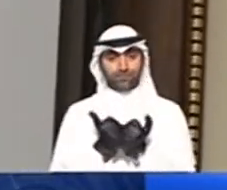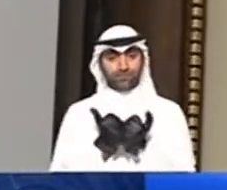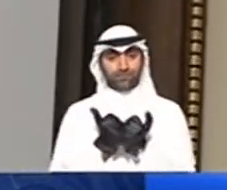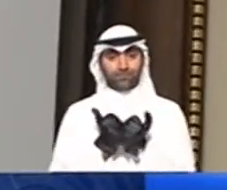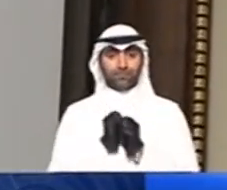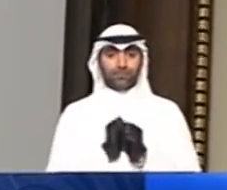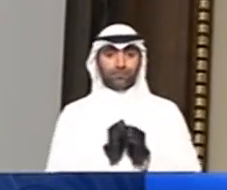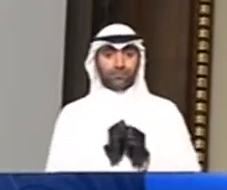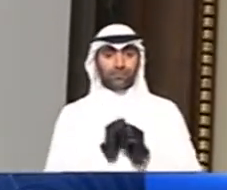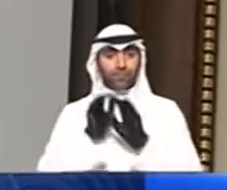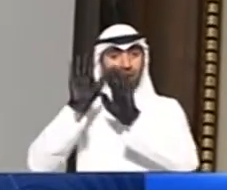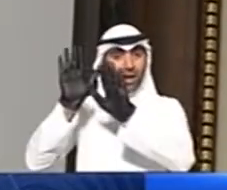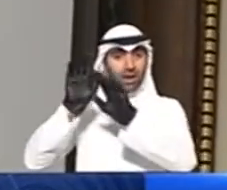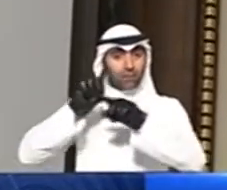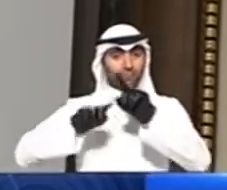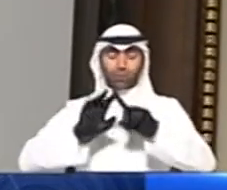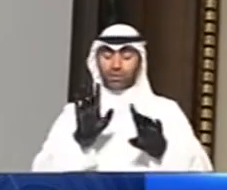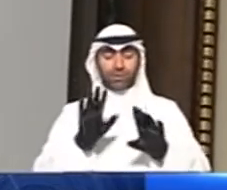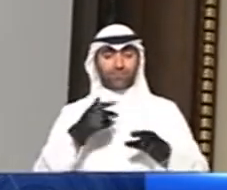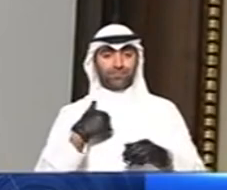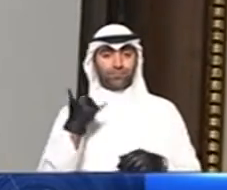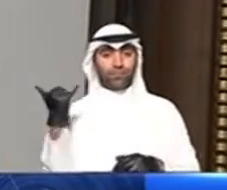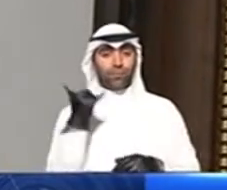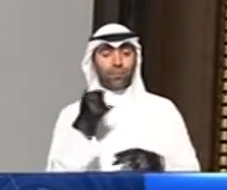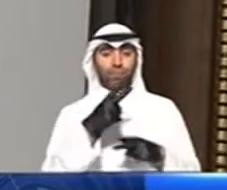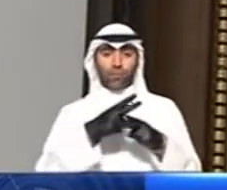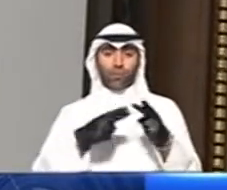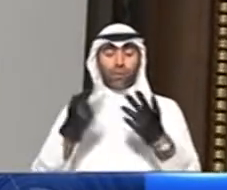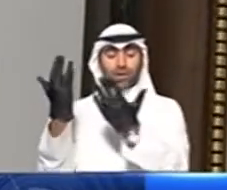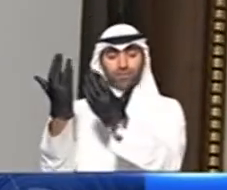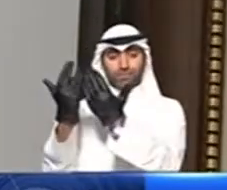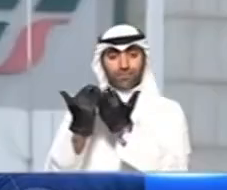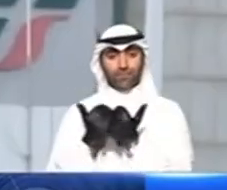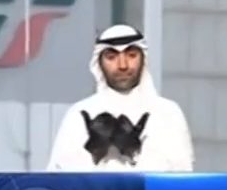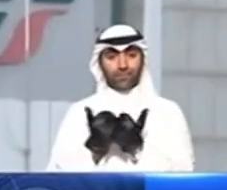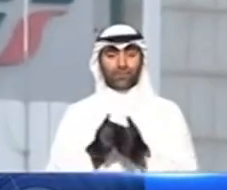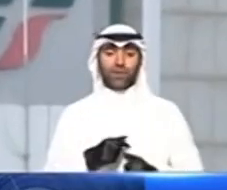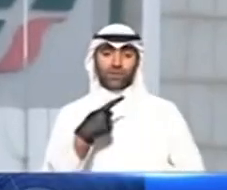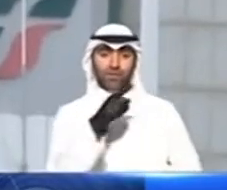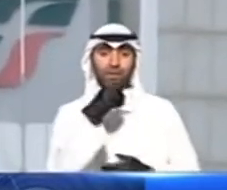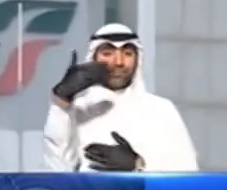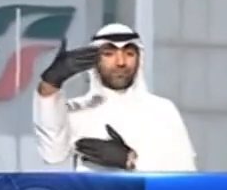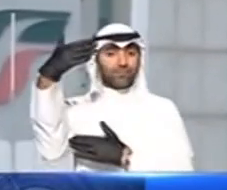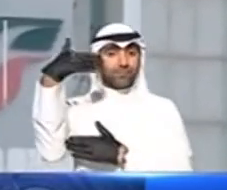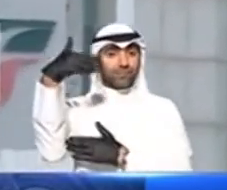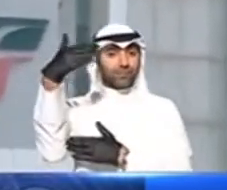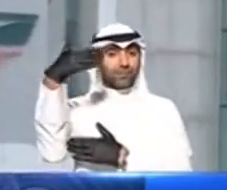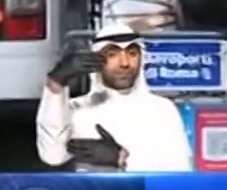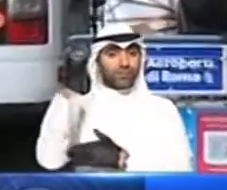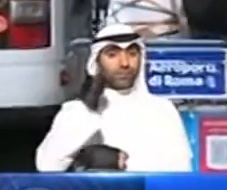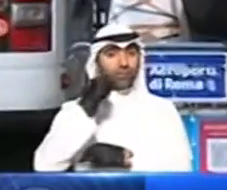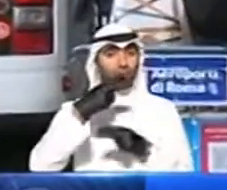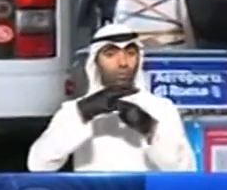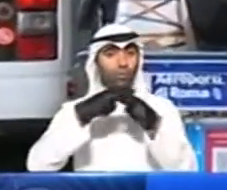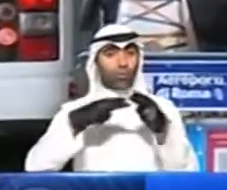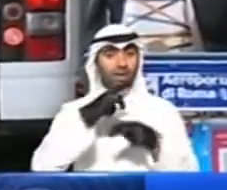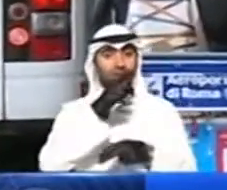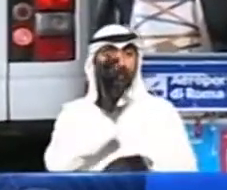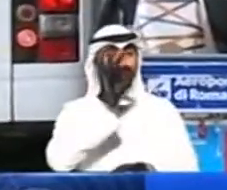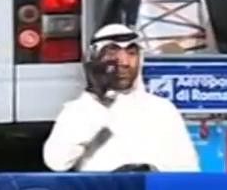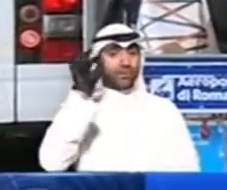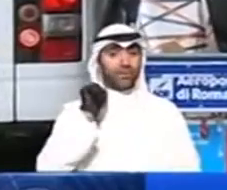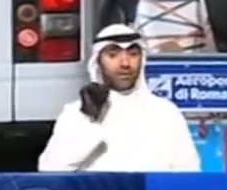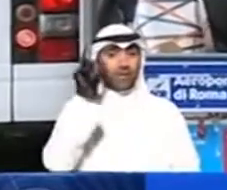دولة الكويت والملحقية العسكرية في روما اليوم عملية الإجلاء الثانية